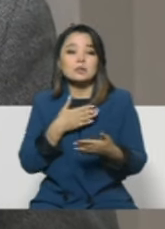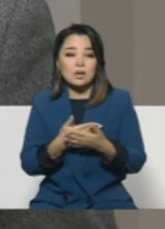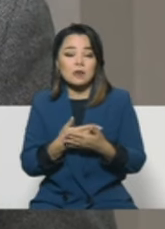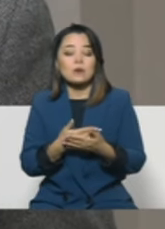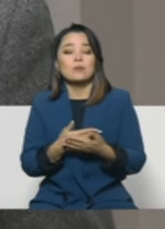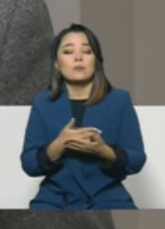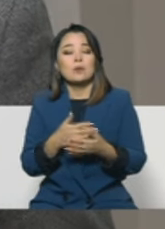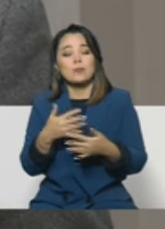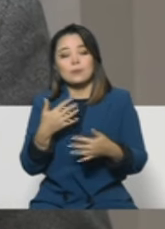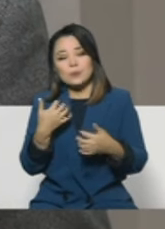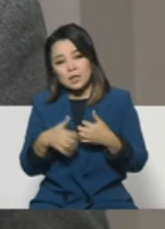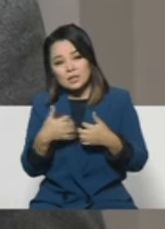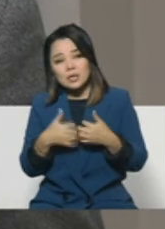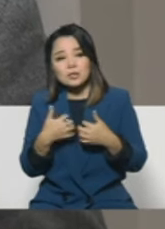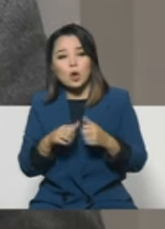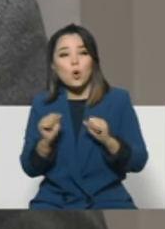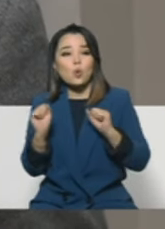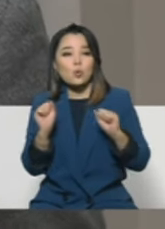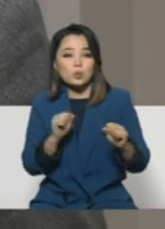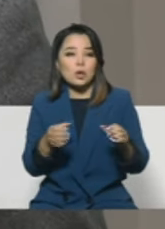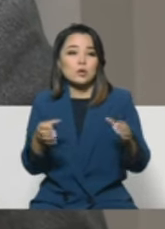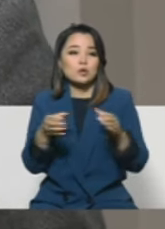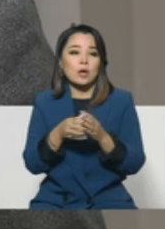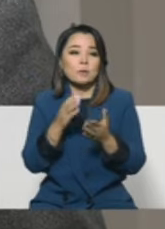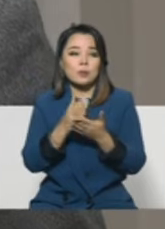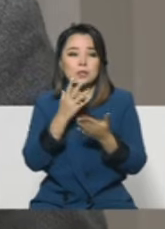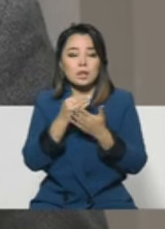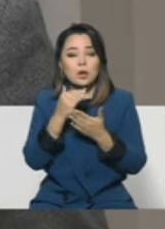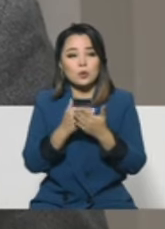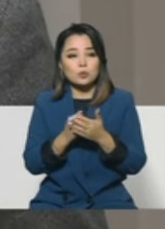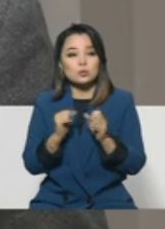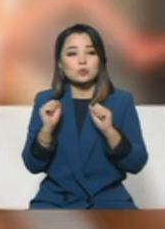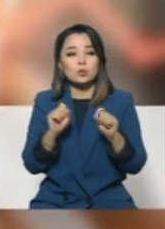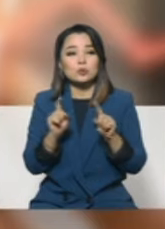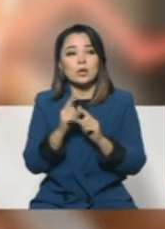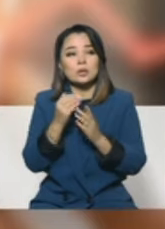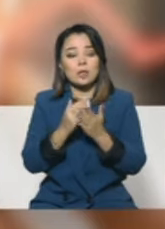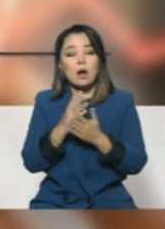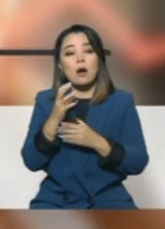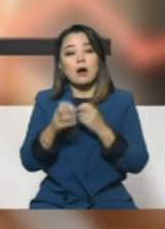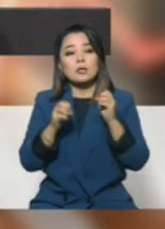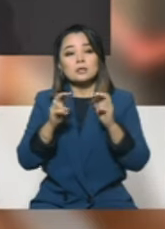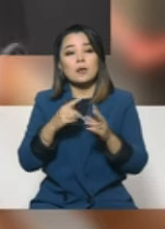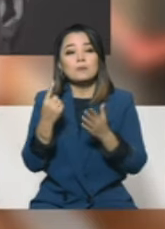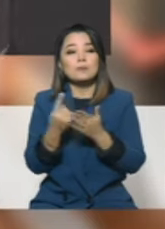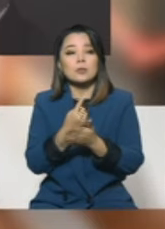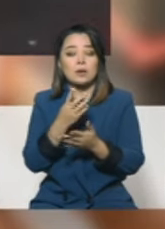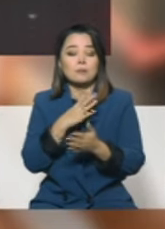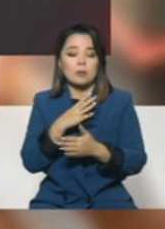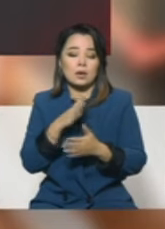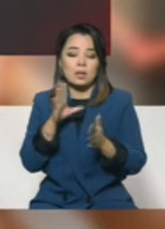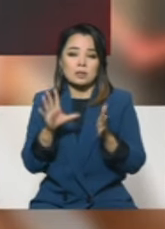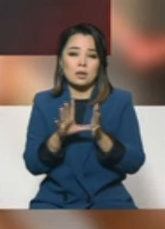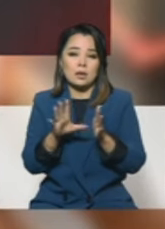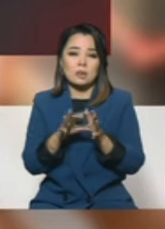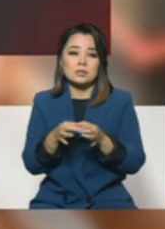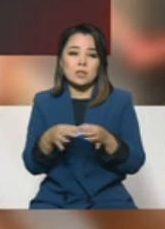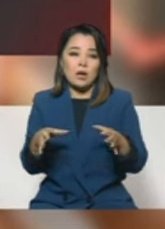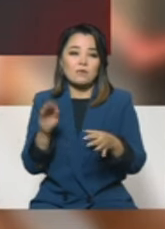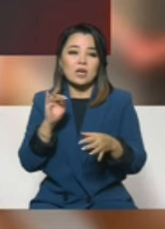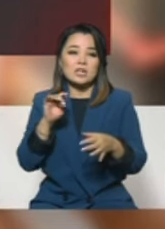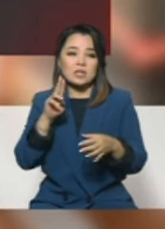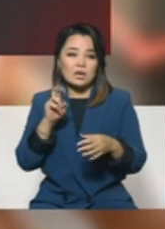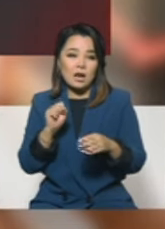пассивті қорғаныш жүйесі деген бар, сплинкерлі қорғаныш жүйесі деген бар. Әлемдегі ең алғашқы реакторды ядролық физика маманы